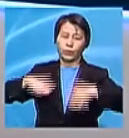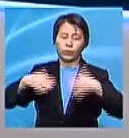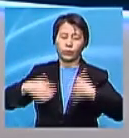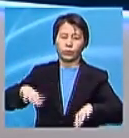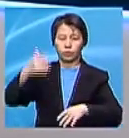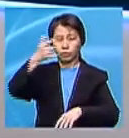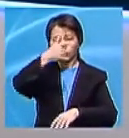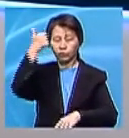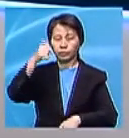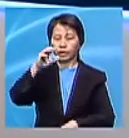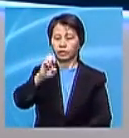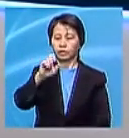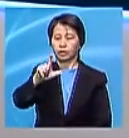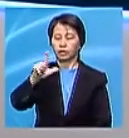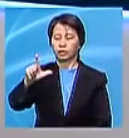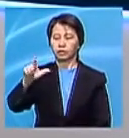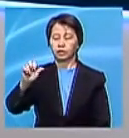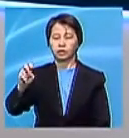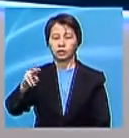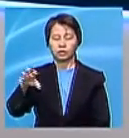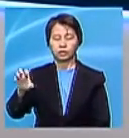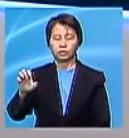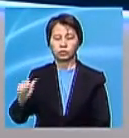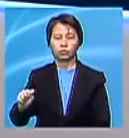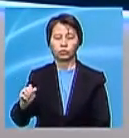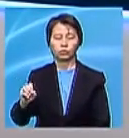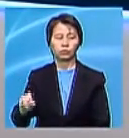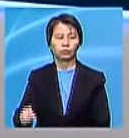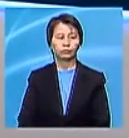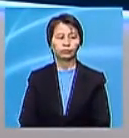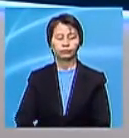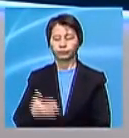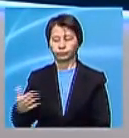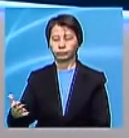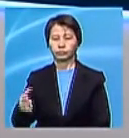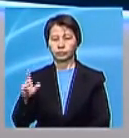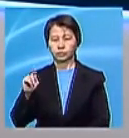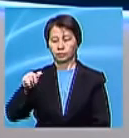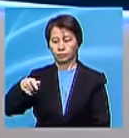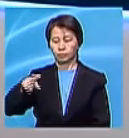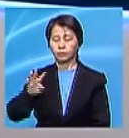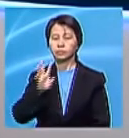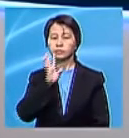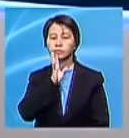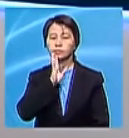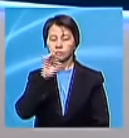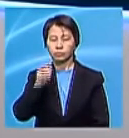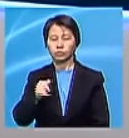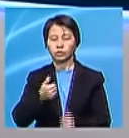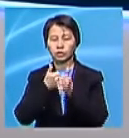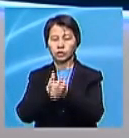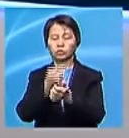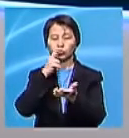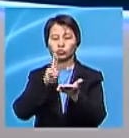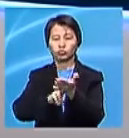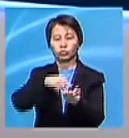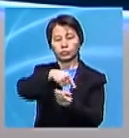Nino. Timbalan Menteri Pendidikan P. Kamalan Nadin berkata mereka boleh merujuk pekeliling sedia ada.